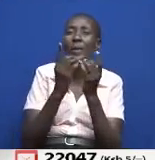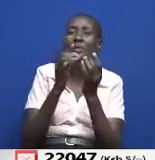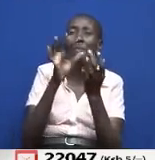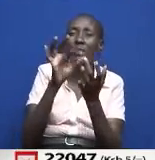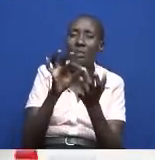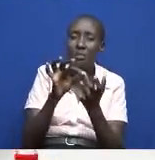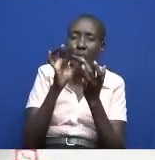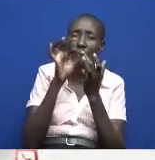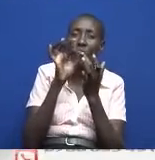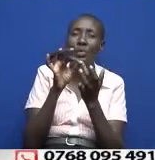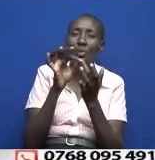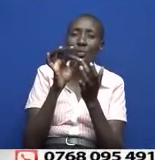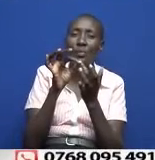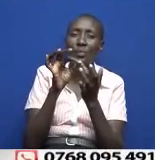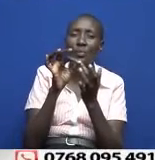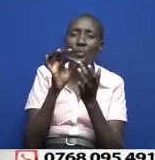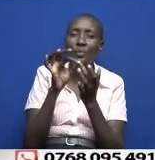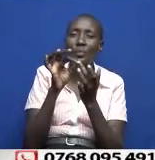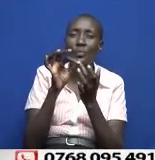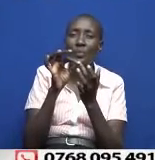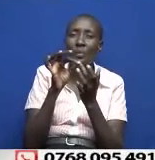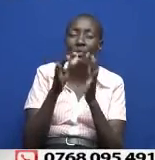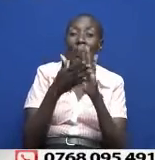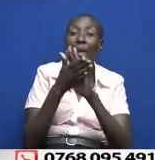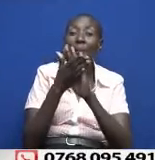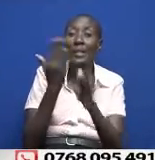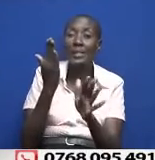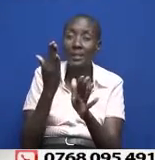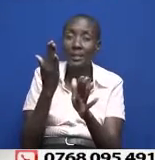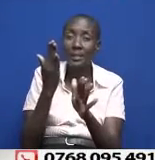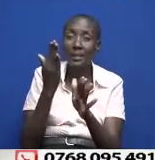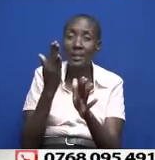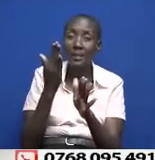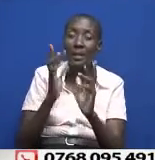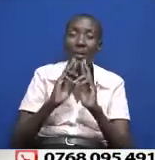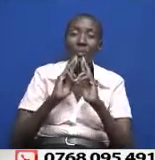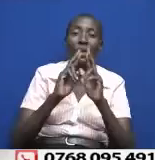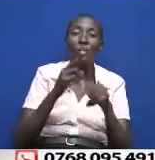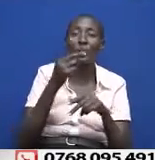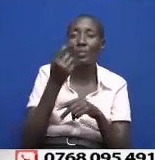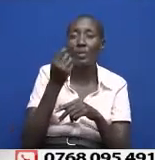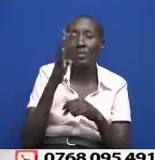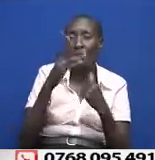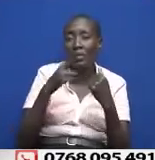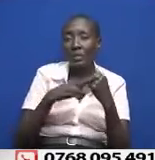special ya emergency. Lydia Gashomo, TV 47.